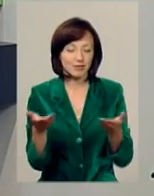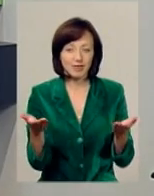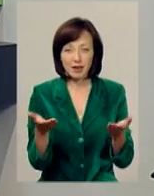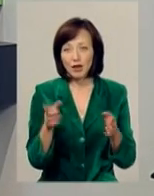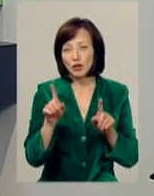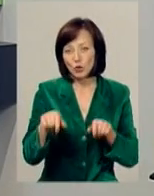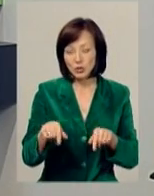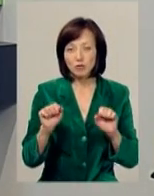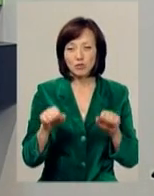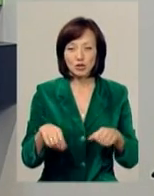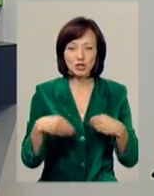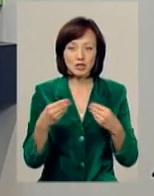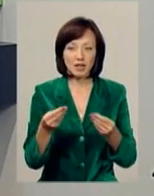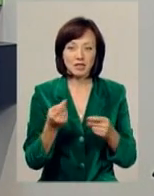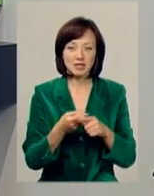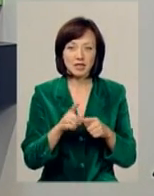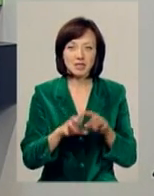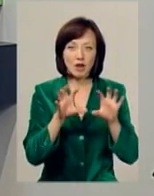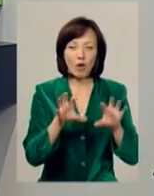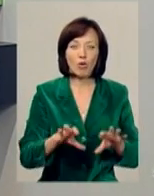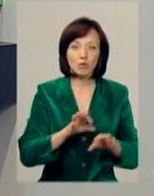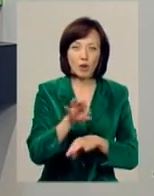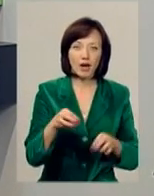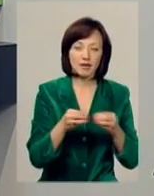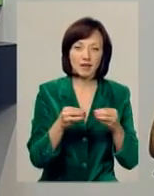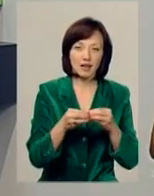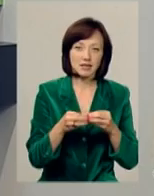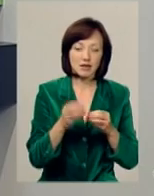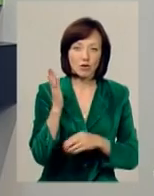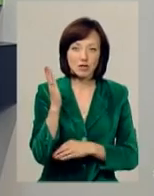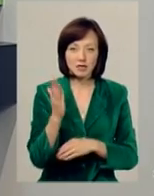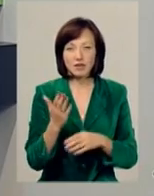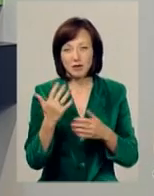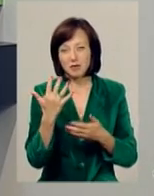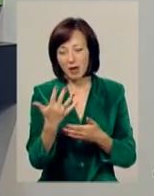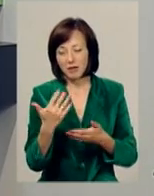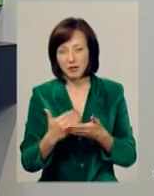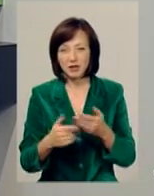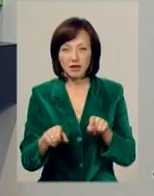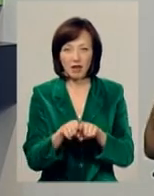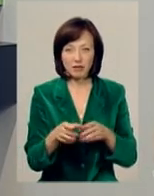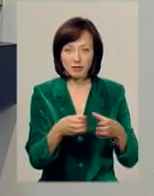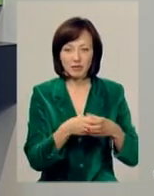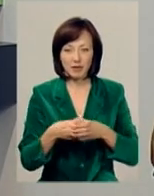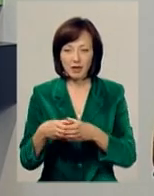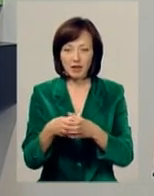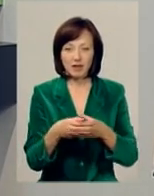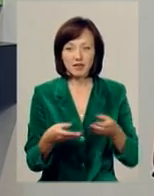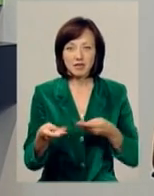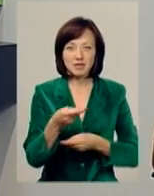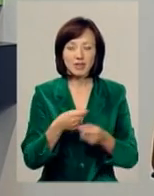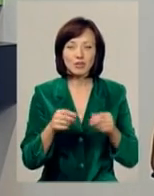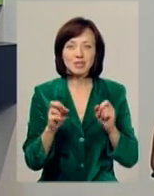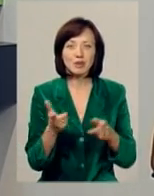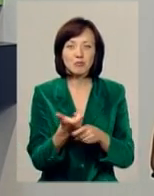він може дати за цей законопроект 10 голосів топять і вони будуть кооперувати і знаєте як Скинутись на